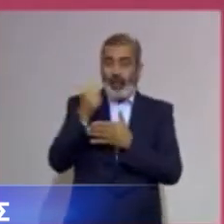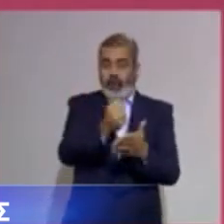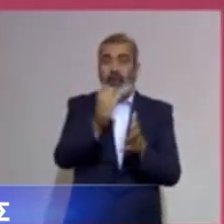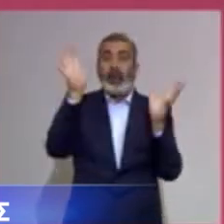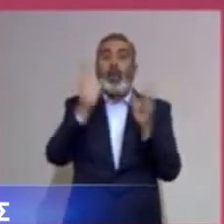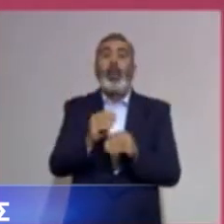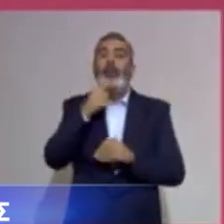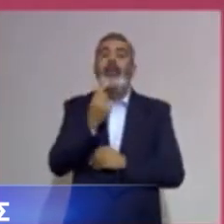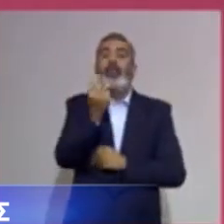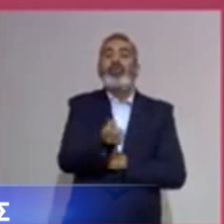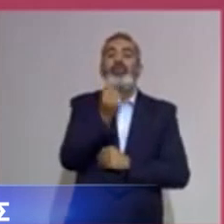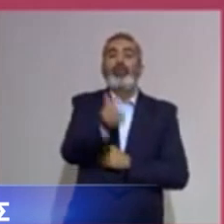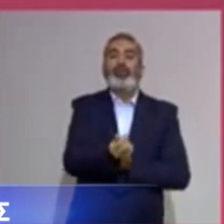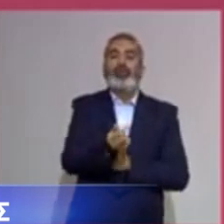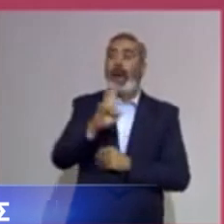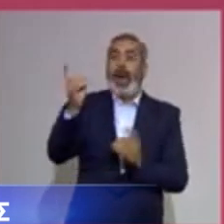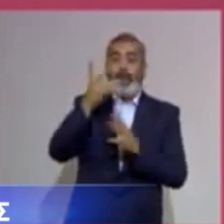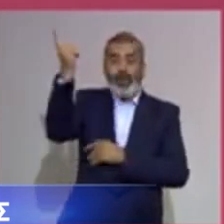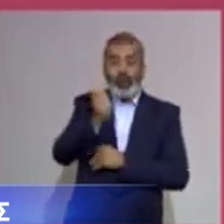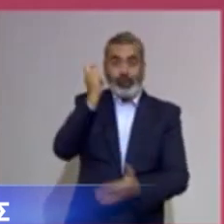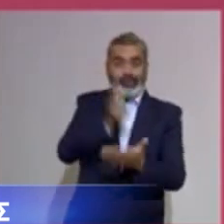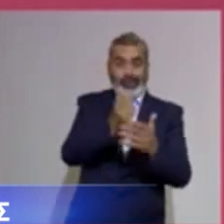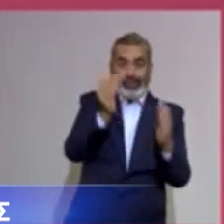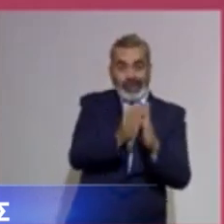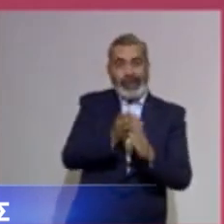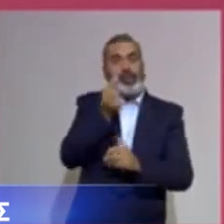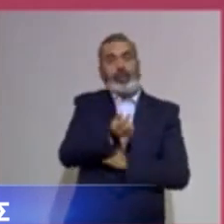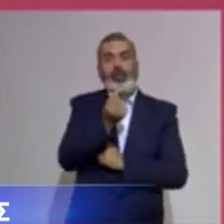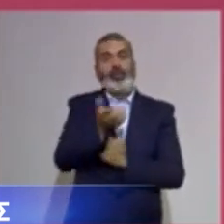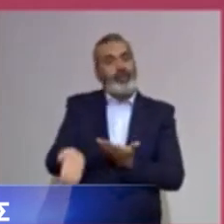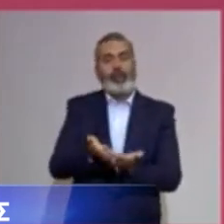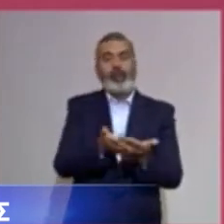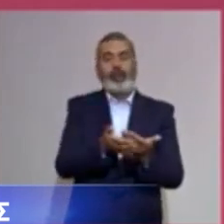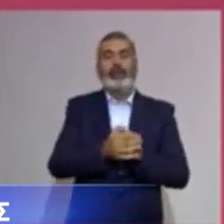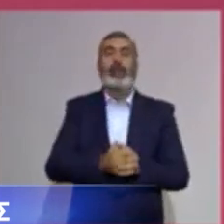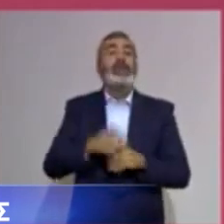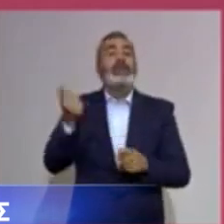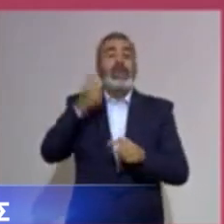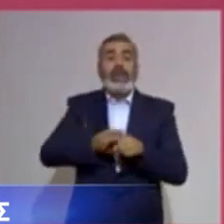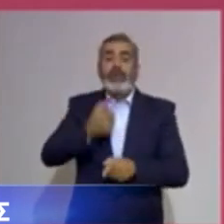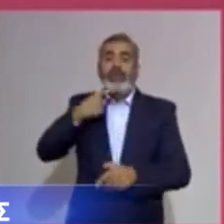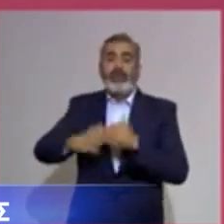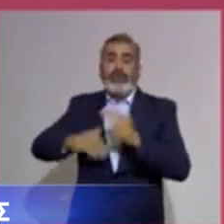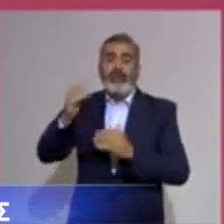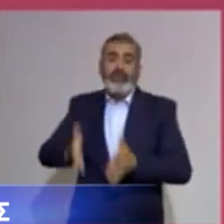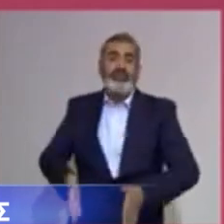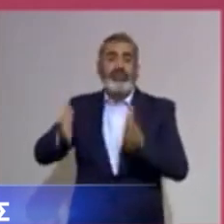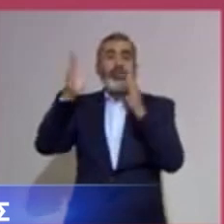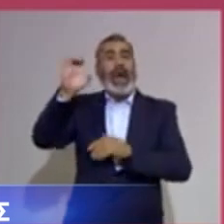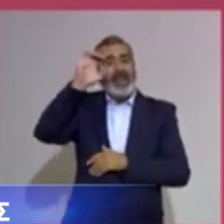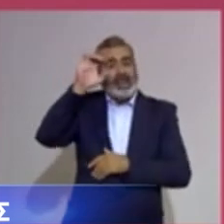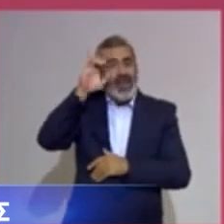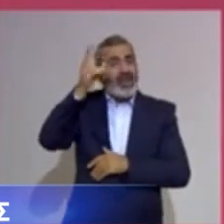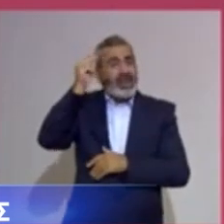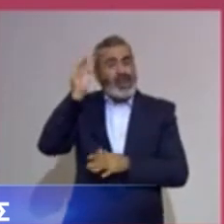κλιμακωτά και με βάση τις ανάγκες από 10 έως 30% και οικοδομούμε κατοικίες για τη στέγαση φοιτητών, εκπαιδευτικών και